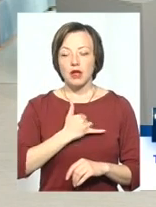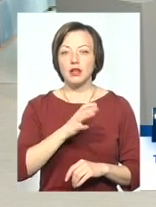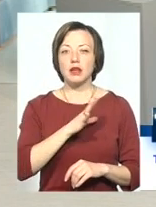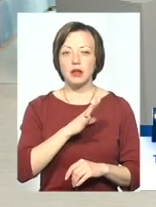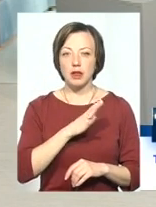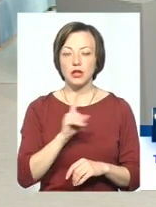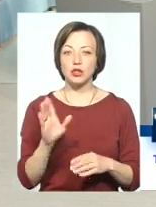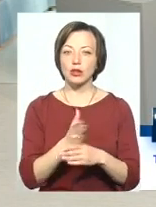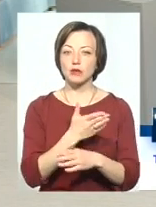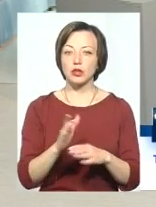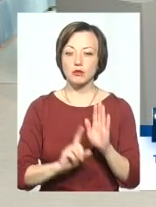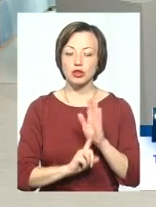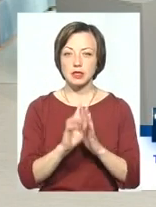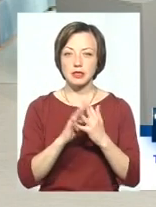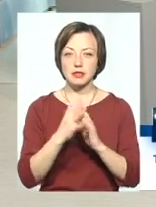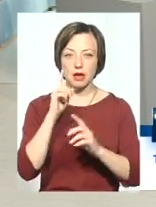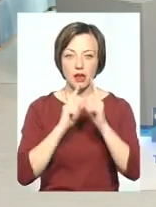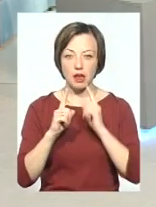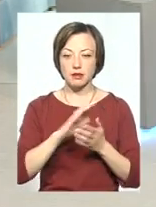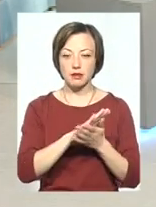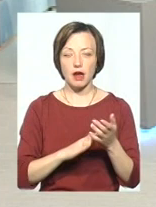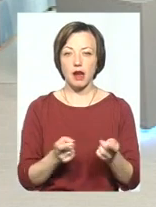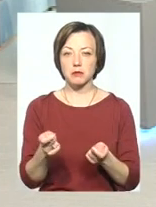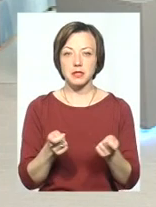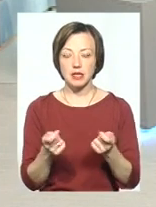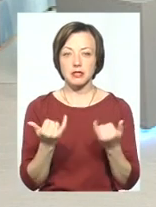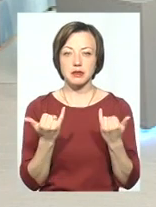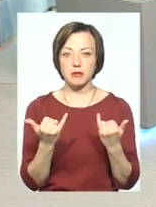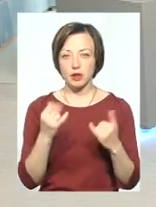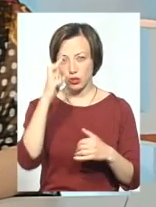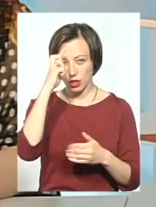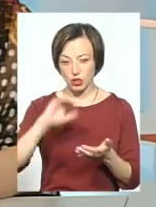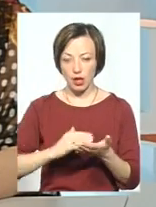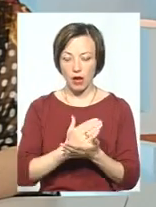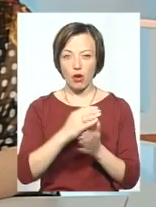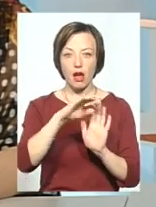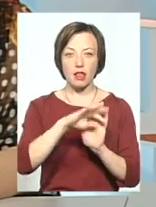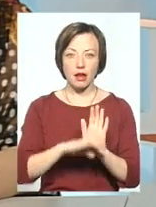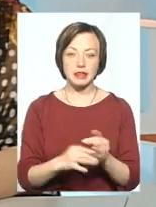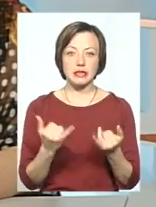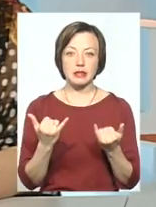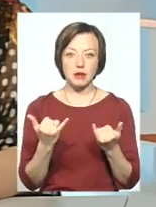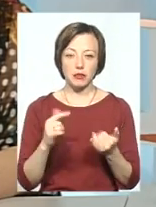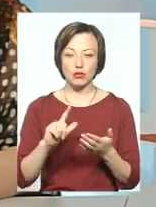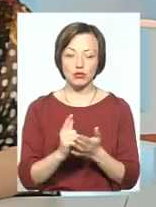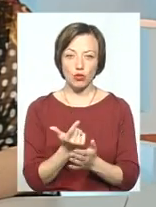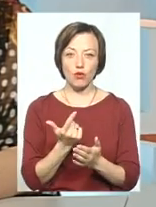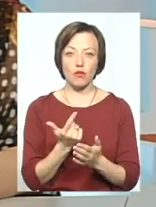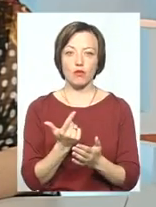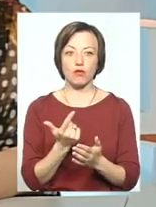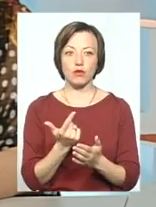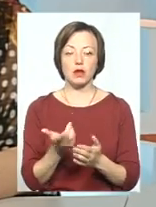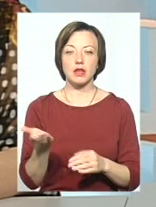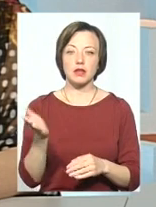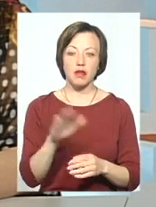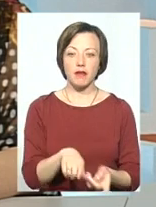що розпоряджалися спочатку сільські ради, далі адміністрація, тепер Держгеокадастр. Тепер ми підемо знову на по-новому